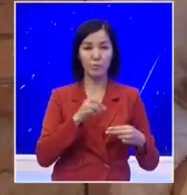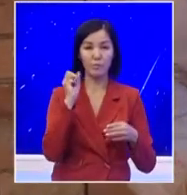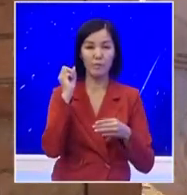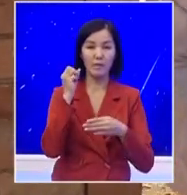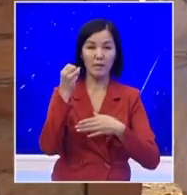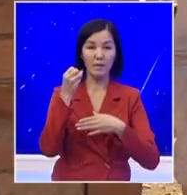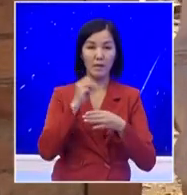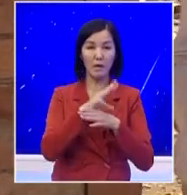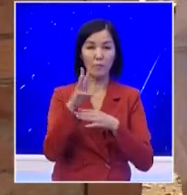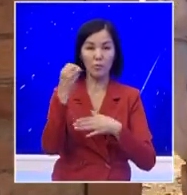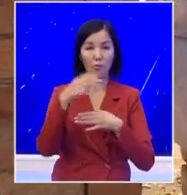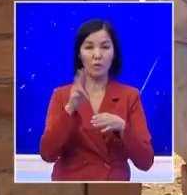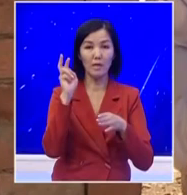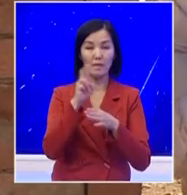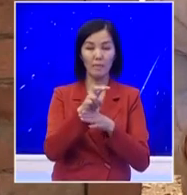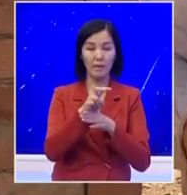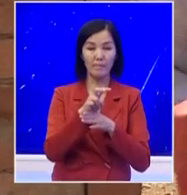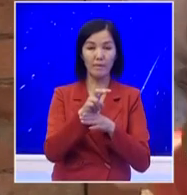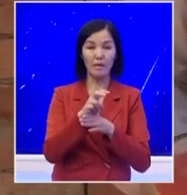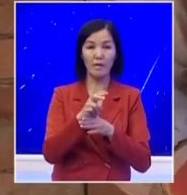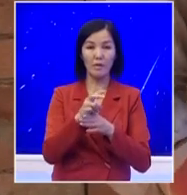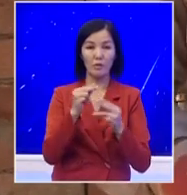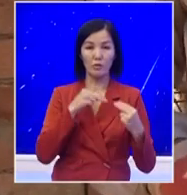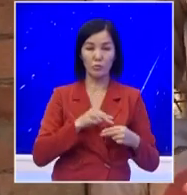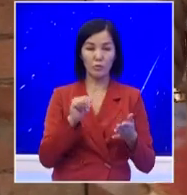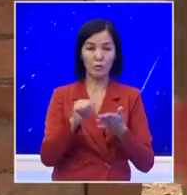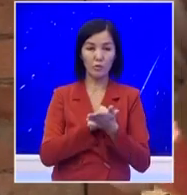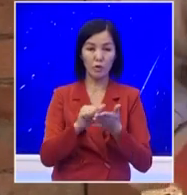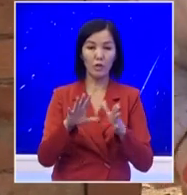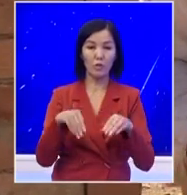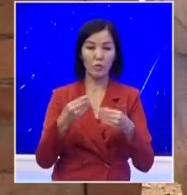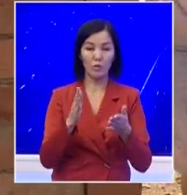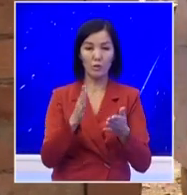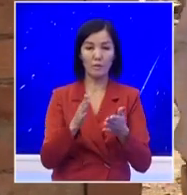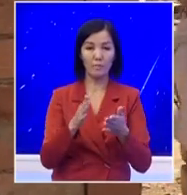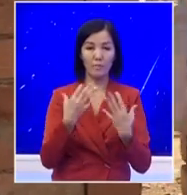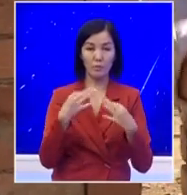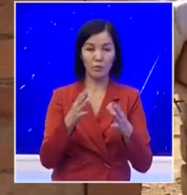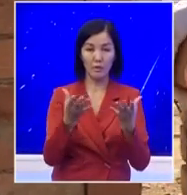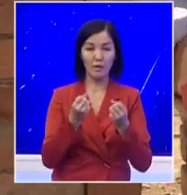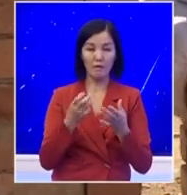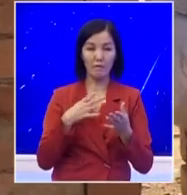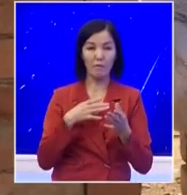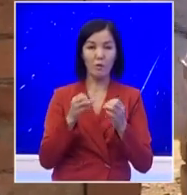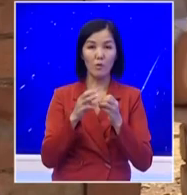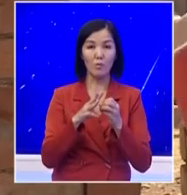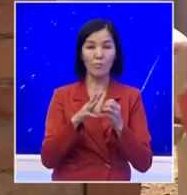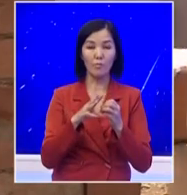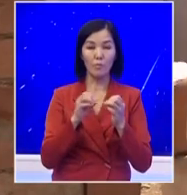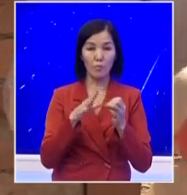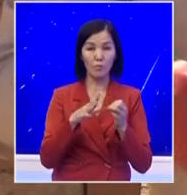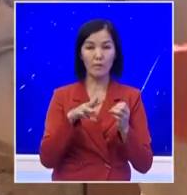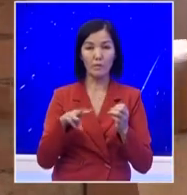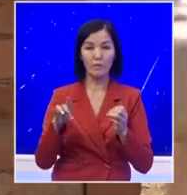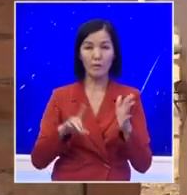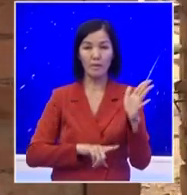Сонда орналасып, сонда жұмыс құжаттарымды реттеп, осында жолдама берді. 15 мамырдан бастап осында мен